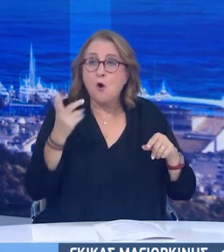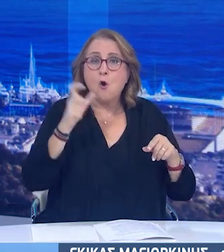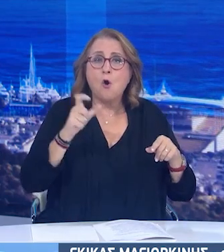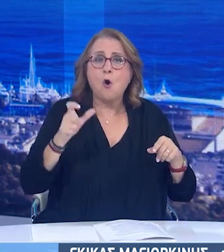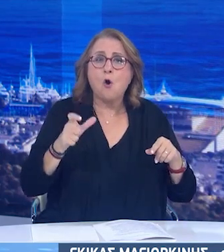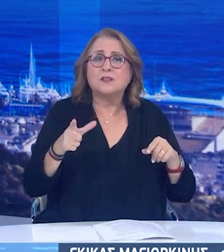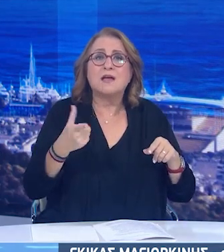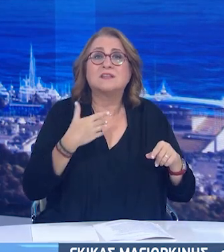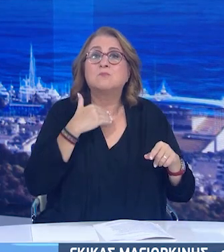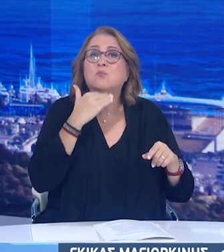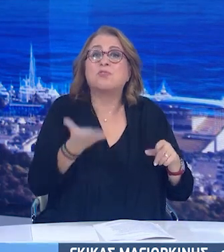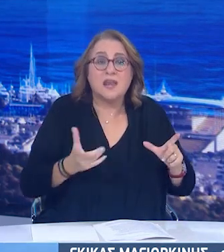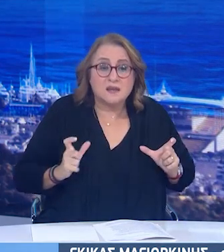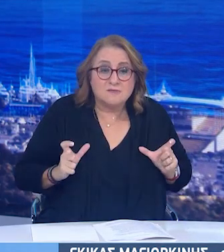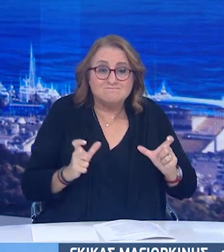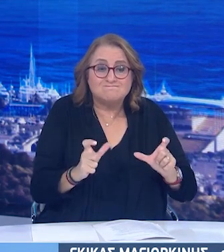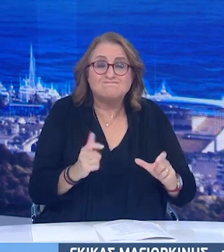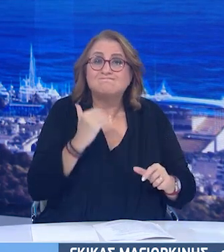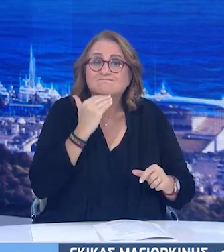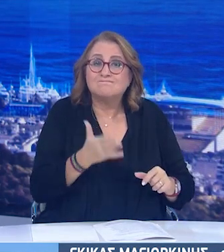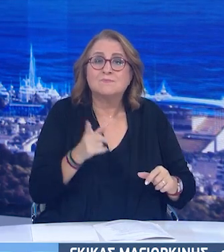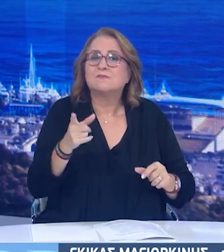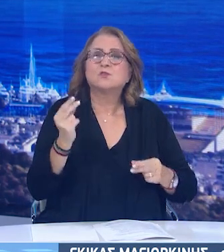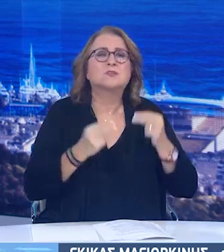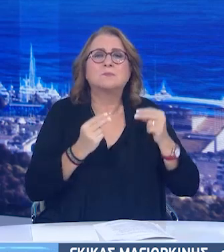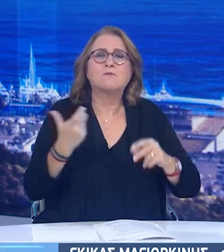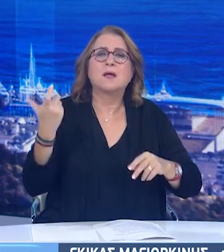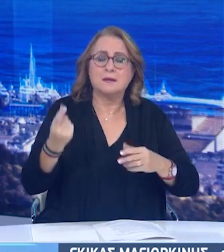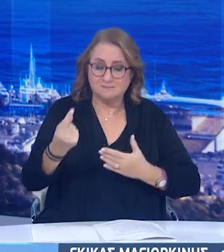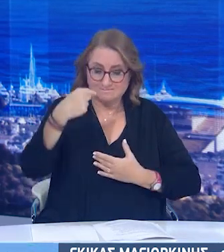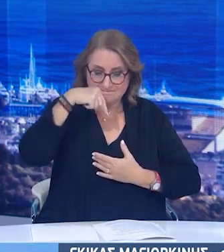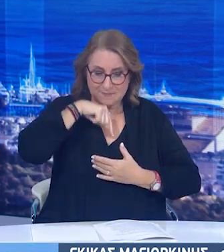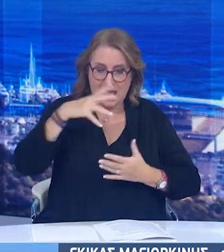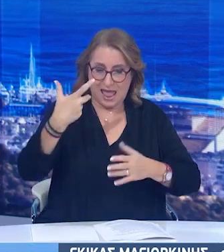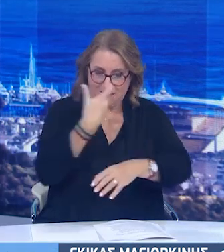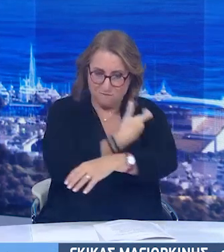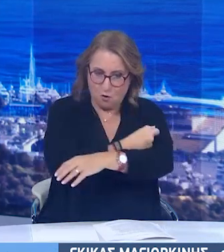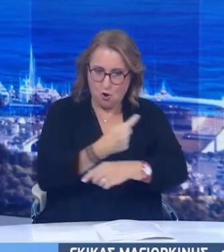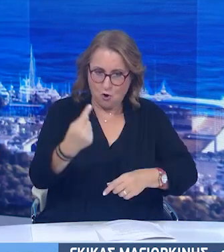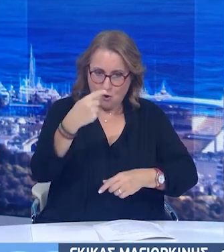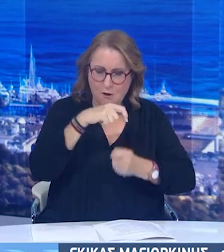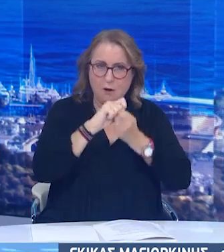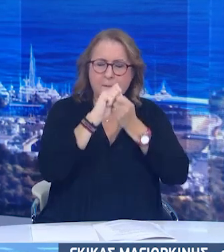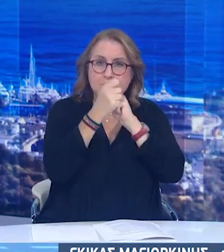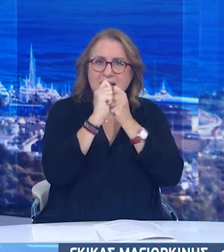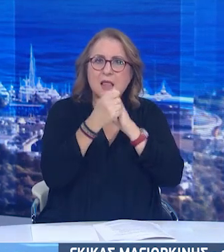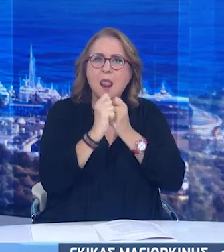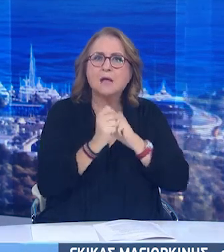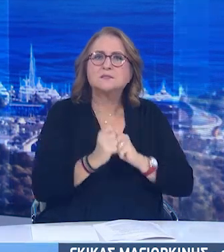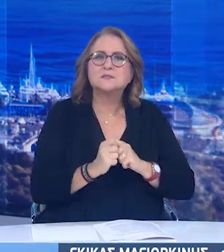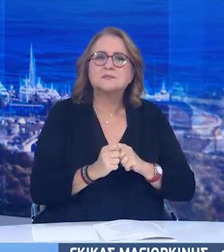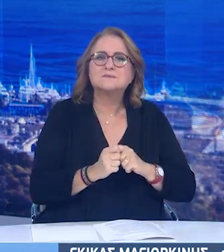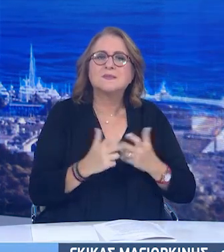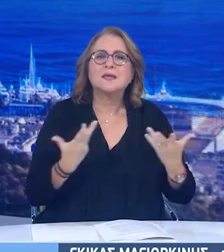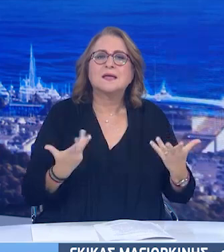ανοσολογικής απόκρισης δεν έχουν τόσο καλή διεισδυτικότητα εξαιτίας των μεταλλάξεων που έχουν αποκτήσει, δεν